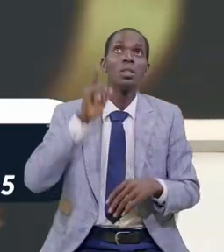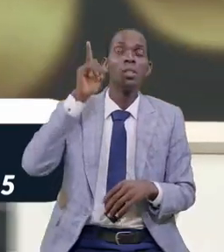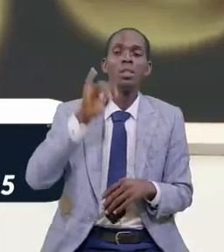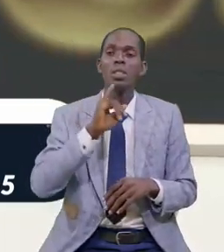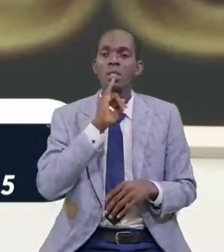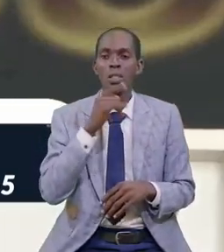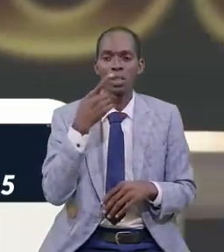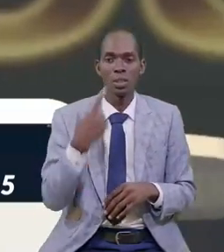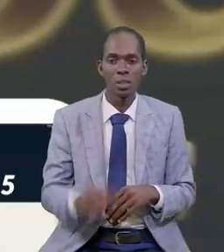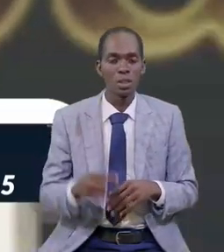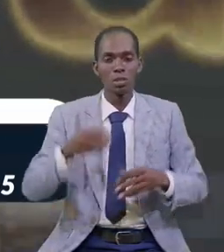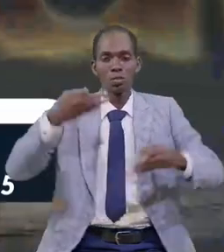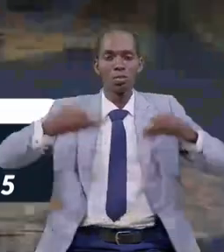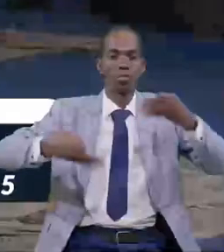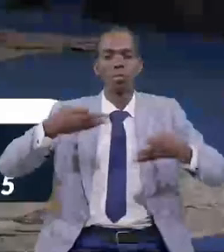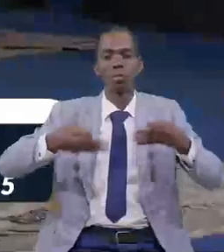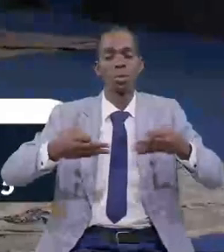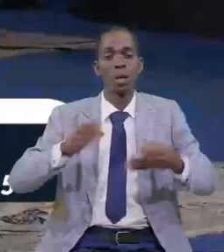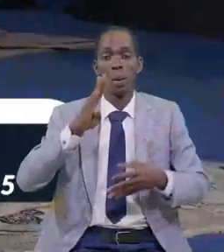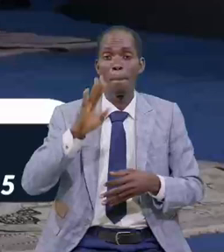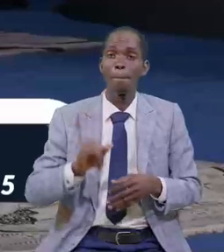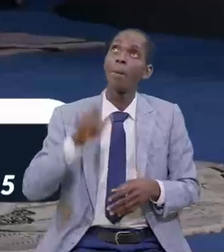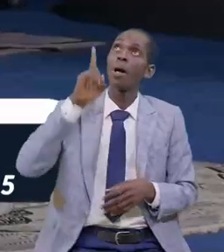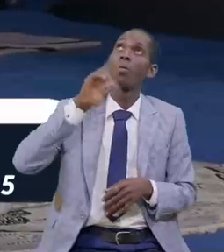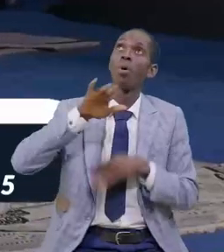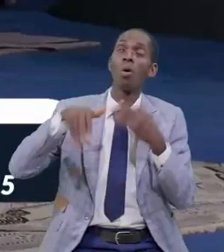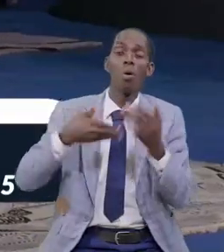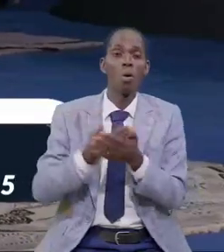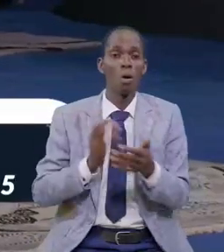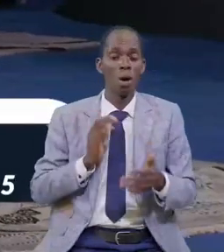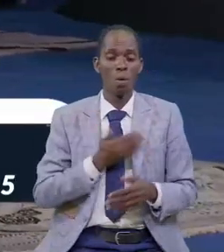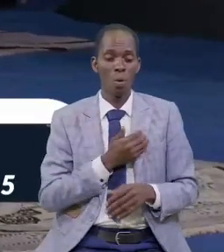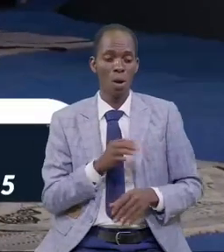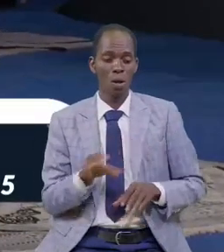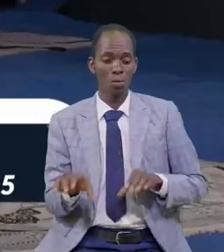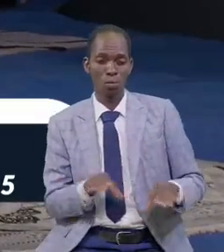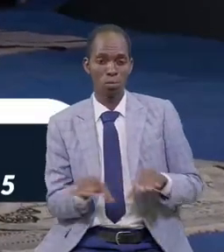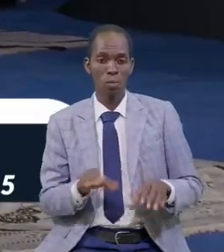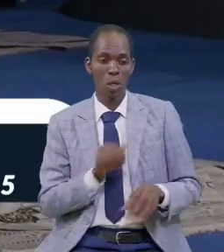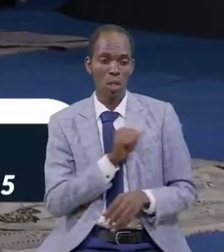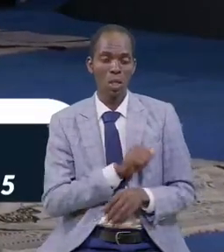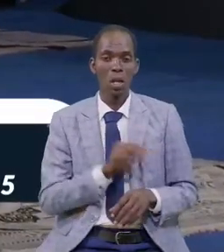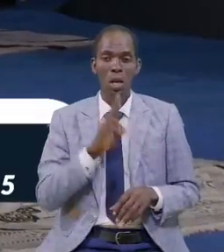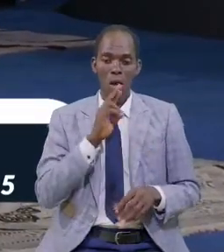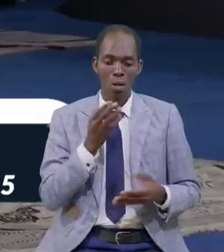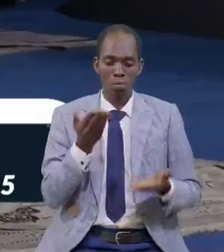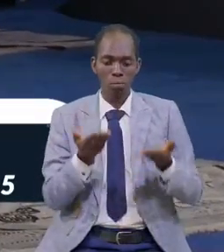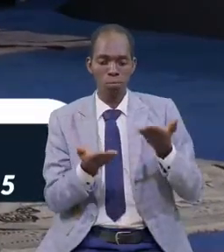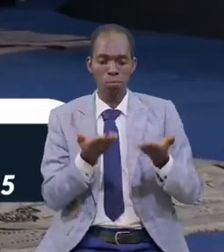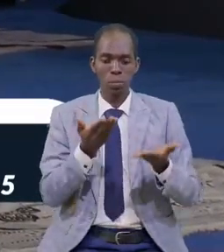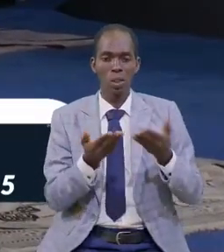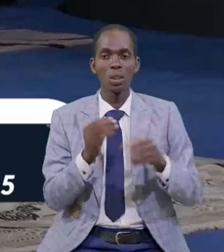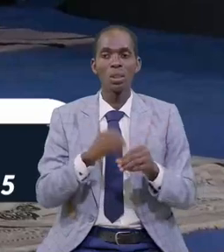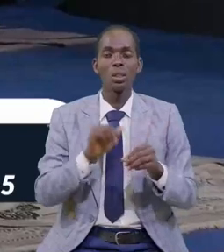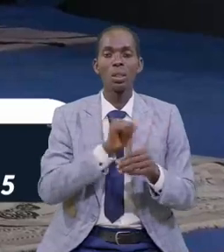les serviteurs c'est par lui que nos actions seront pesé dans